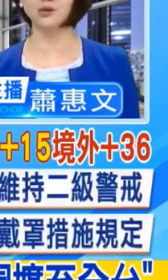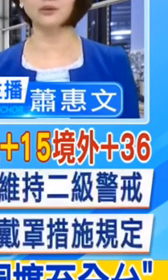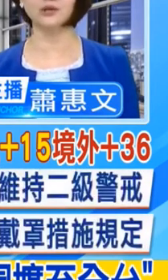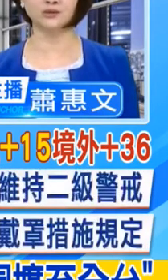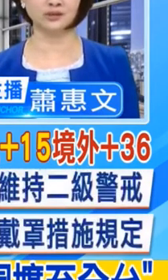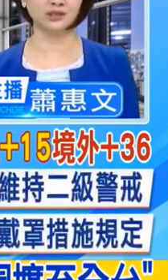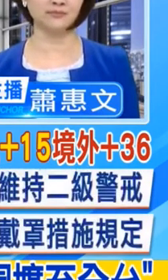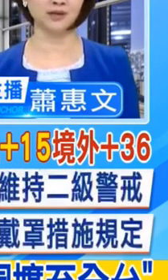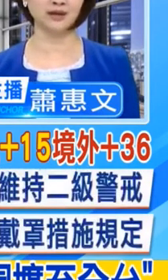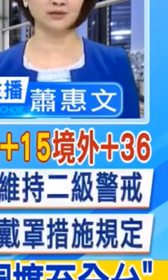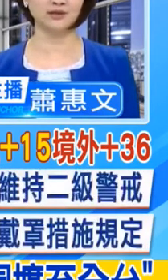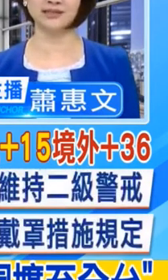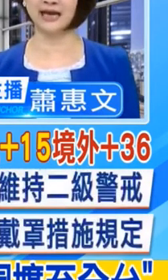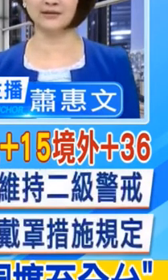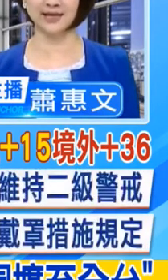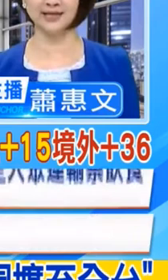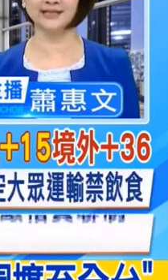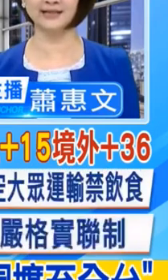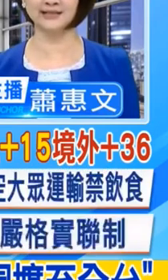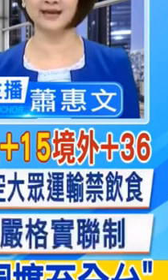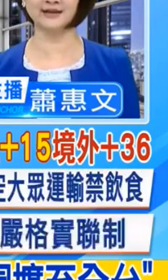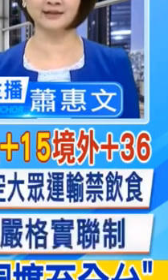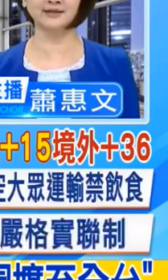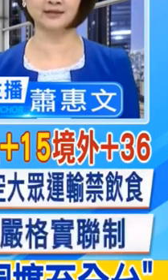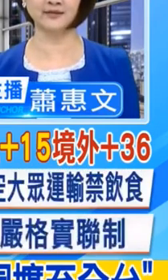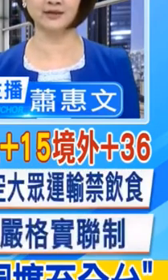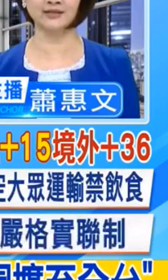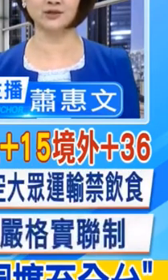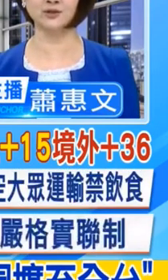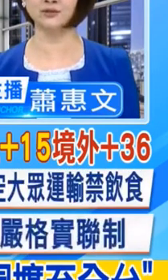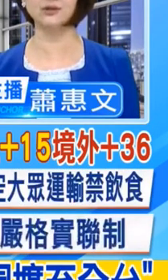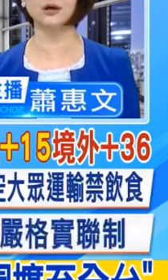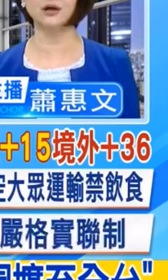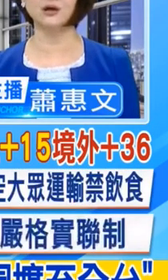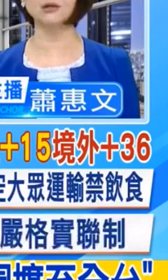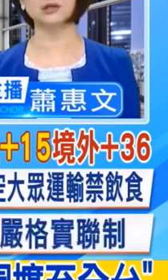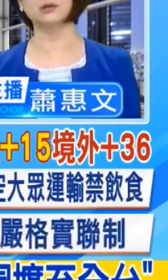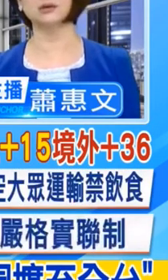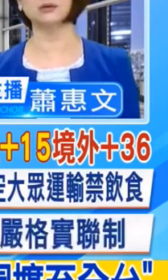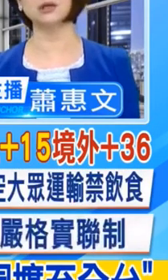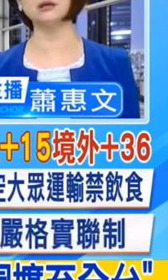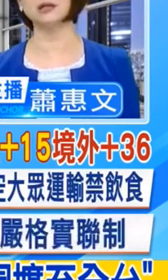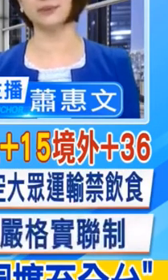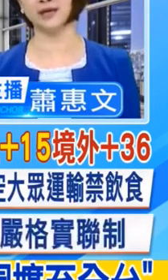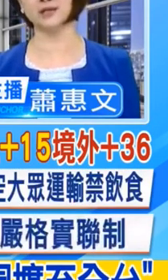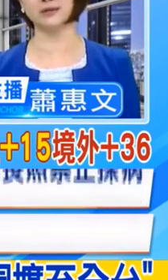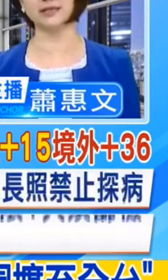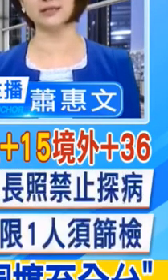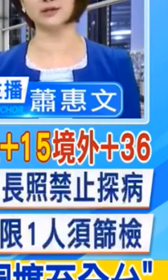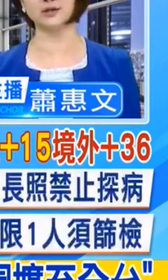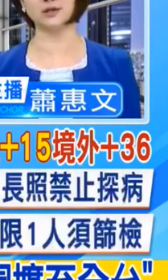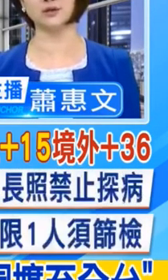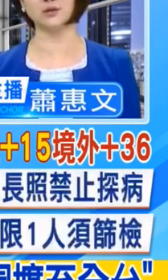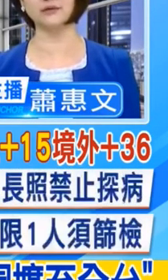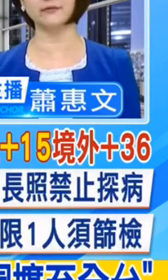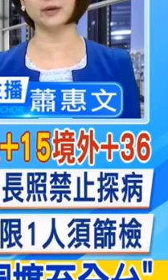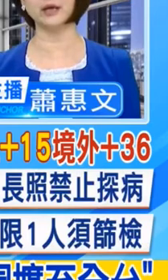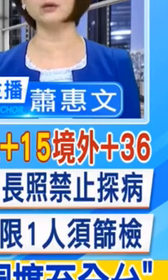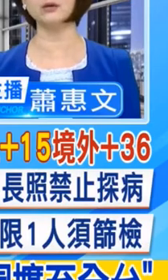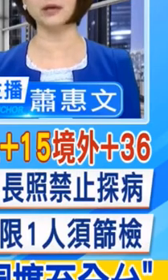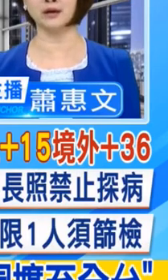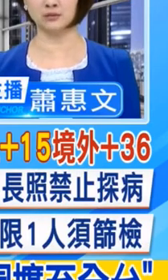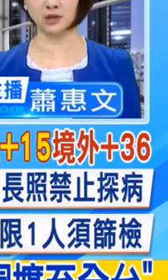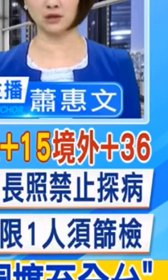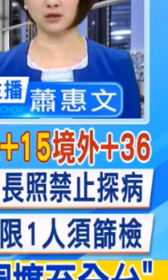播、录影主持、报道、致辞，还有演讲、讲课等谈话性质工作，或者是活动正式拍摄或进行的时候，恢复